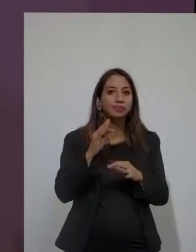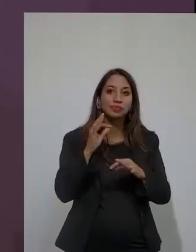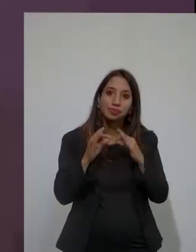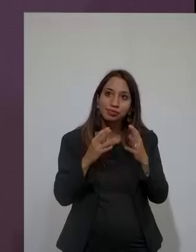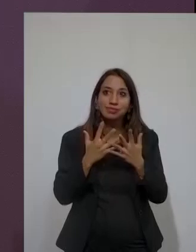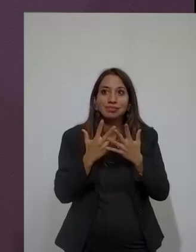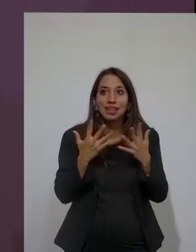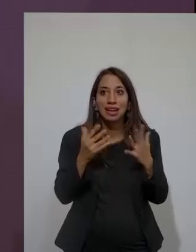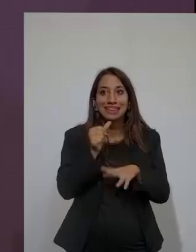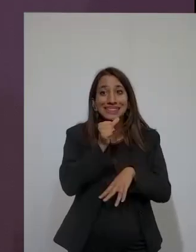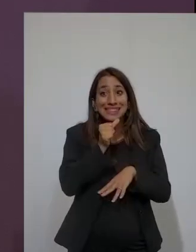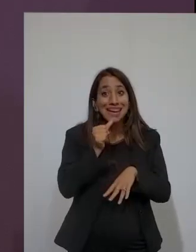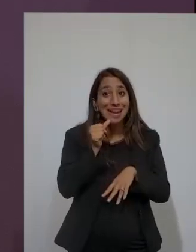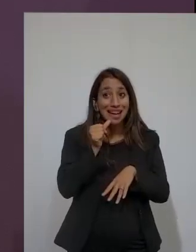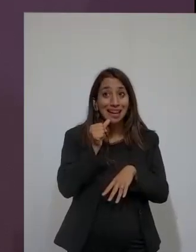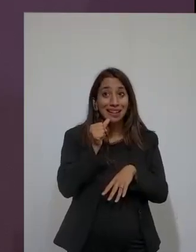la necessità che